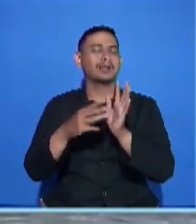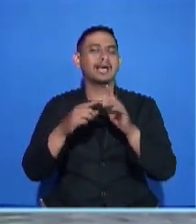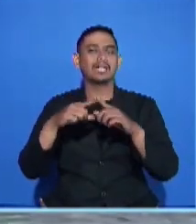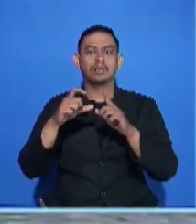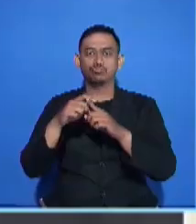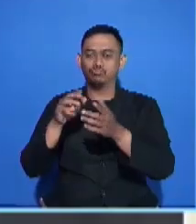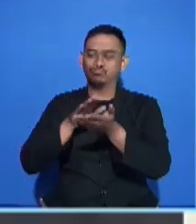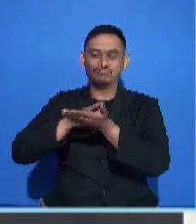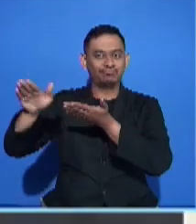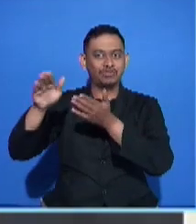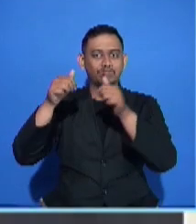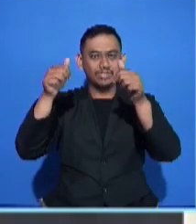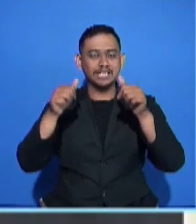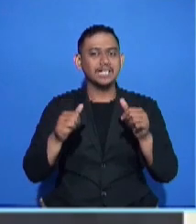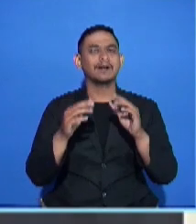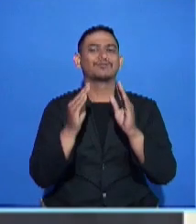Indonesia